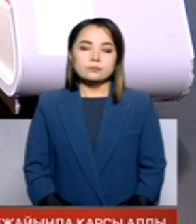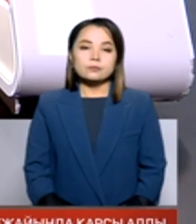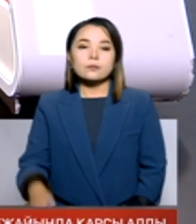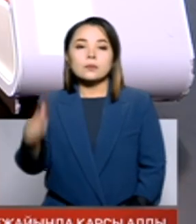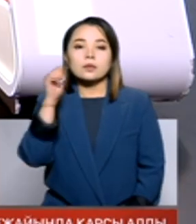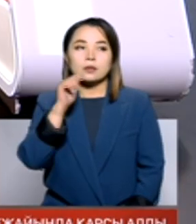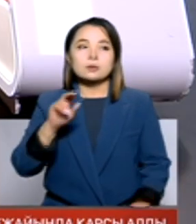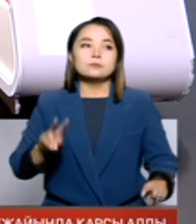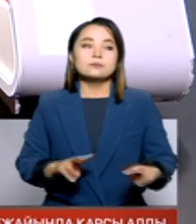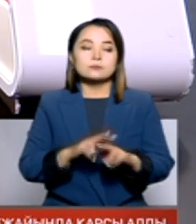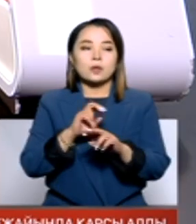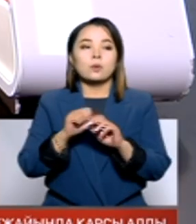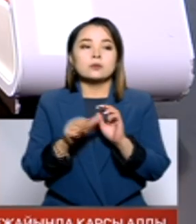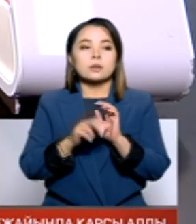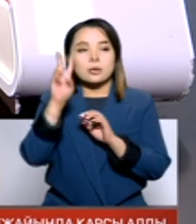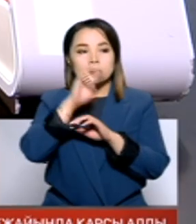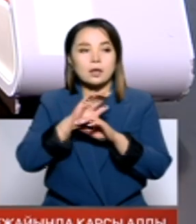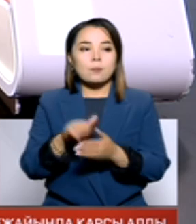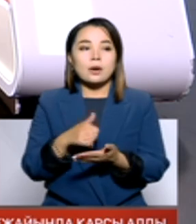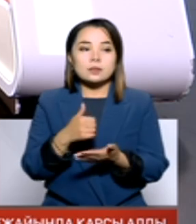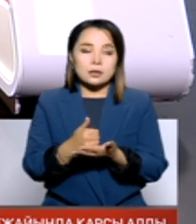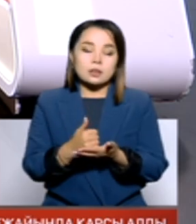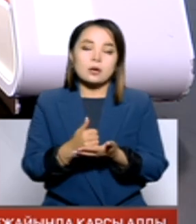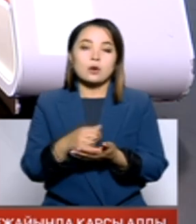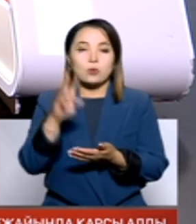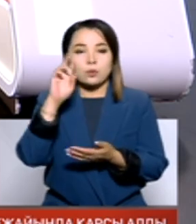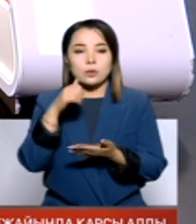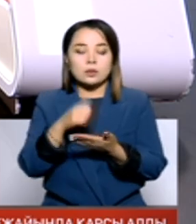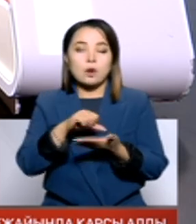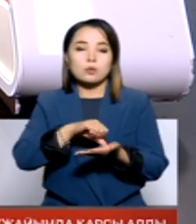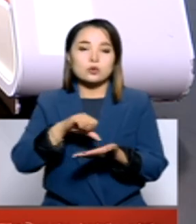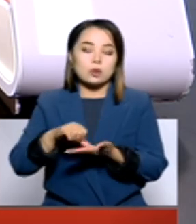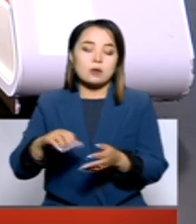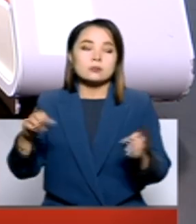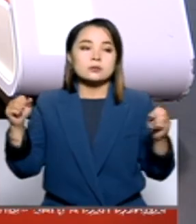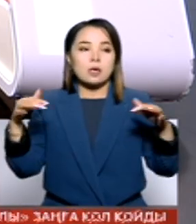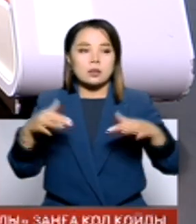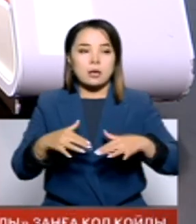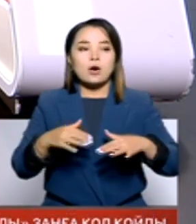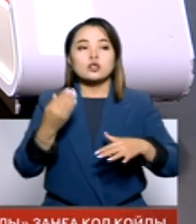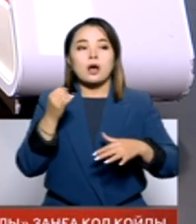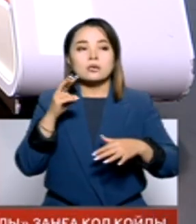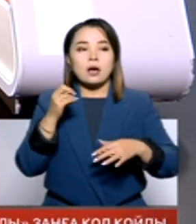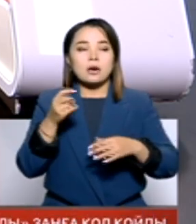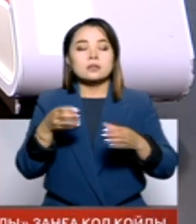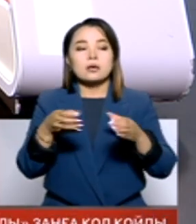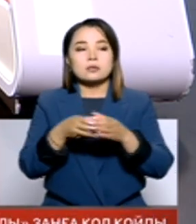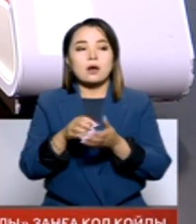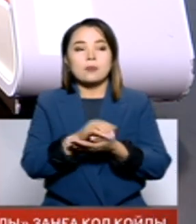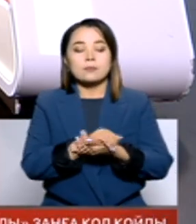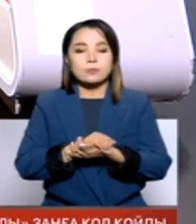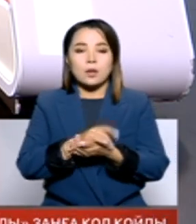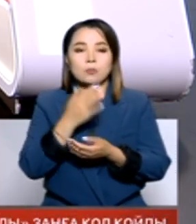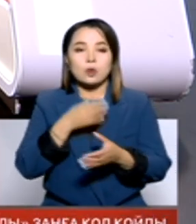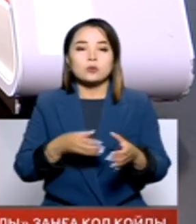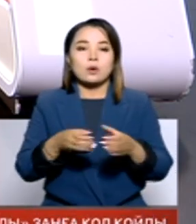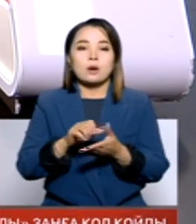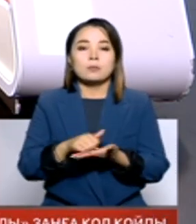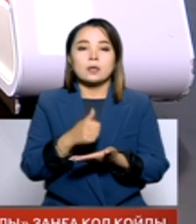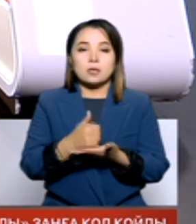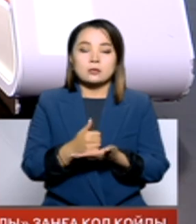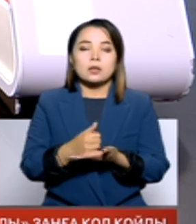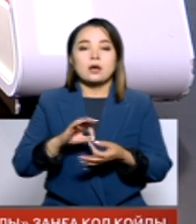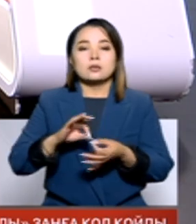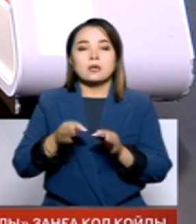Ертең Астанада 16 елдің мемлекет басшылары мен үкімет мүшелері бас қосады. Шанхай ынтымақтастық ұйымының саммитіне Біріккен ұлттар ұйымының бас хатшысы